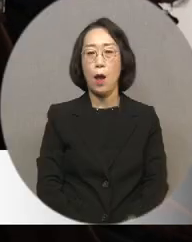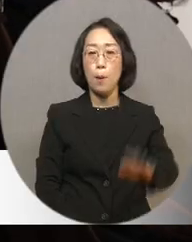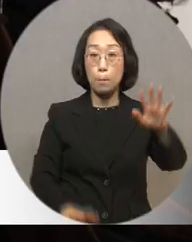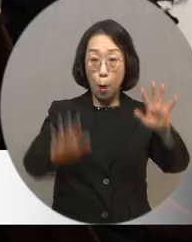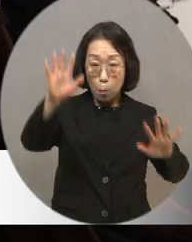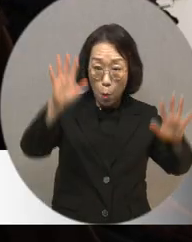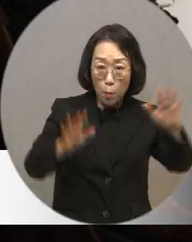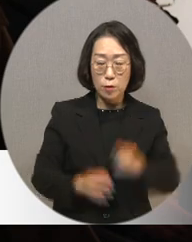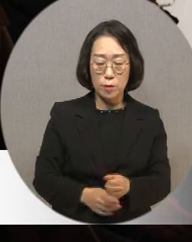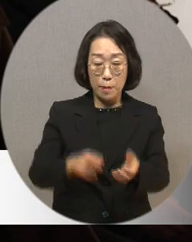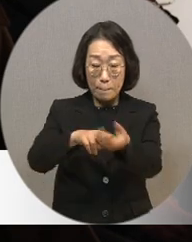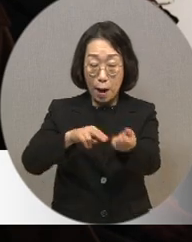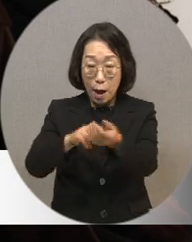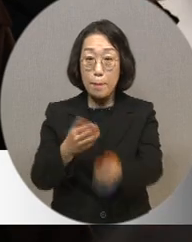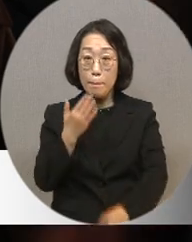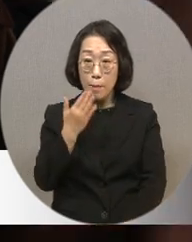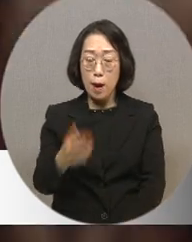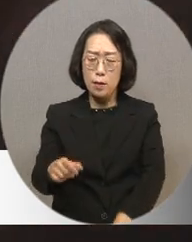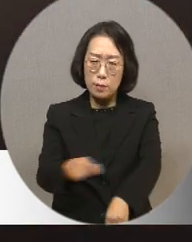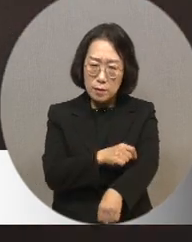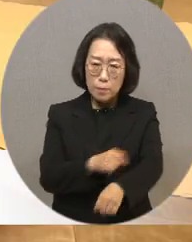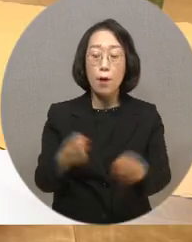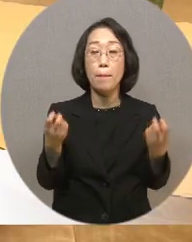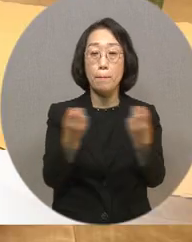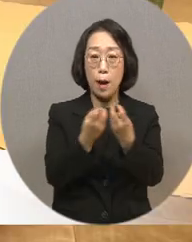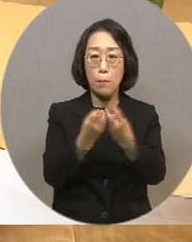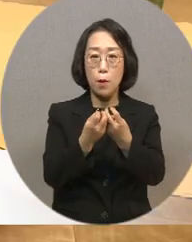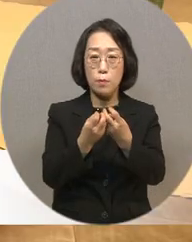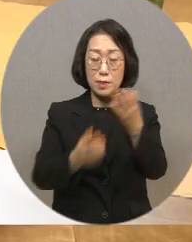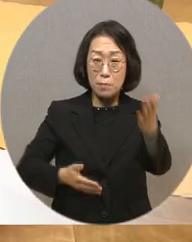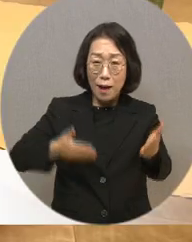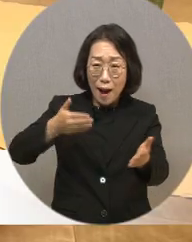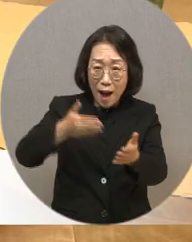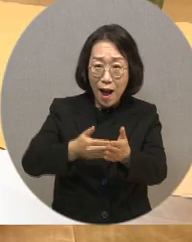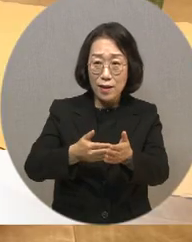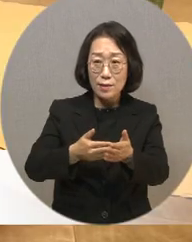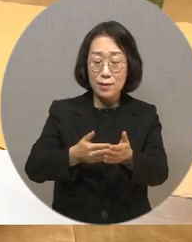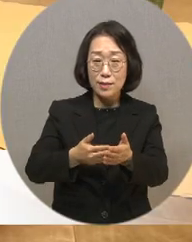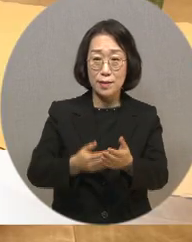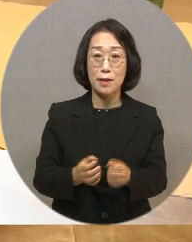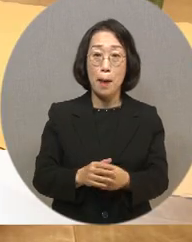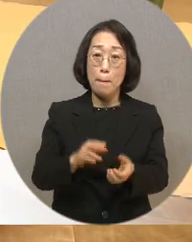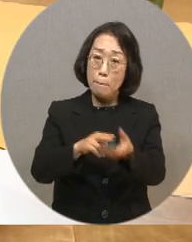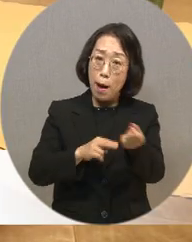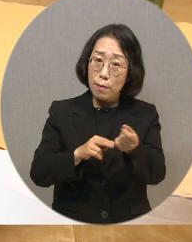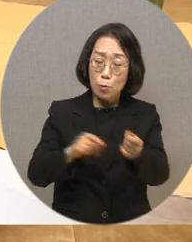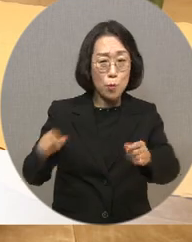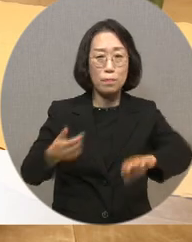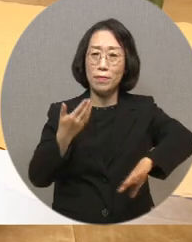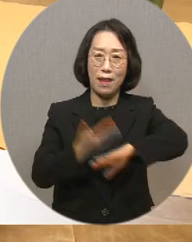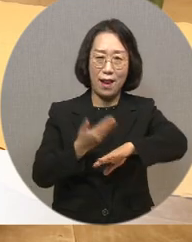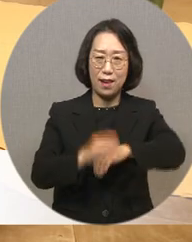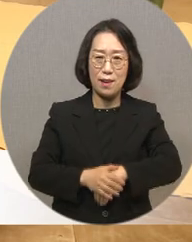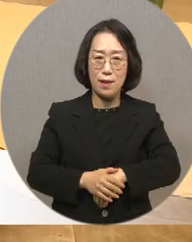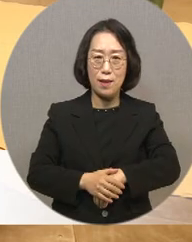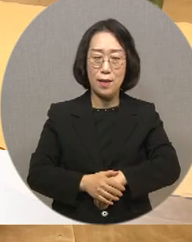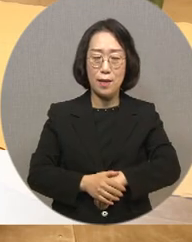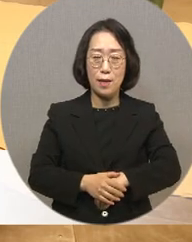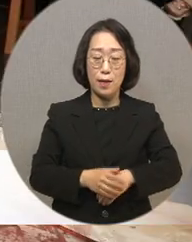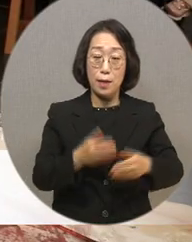퍼포먼스와 세일즈가 결합된 새로운 시도는 기존 아트 옥션과 달리 작가에겐 깊이를 더하는 계기가